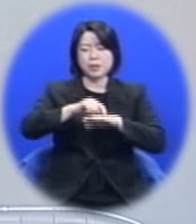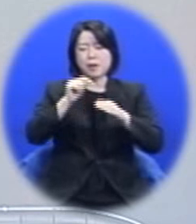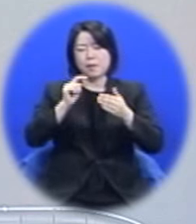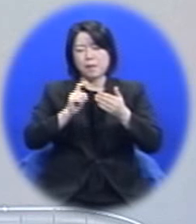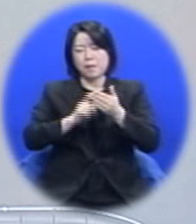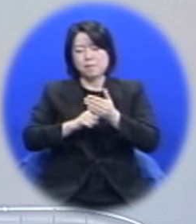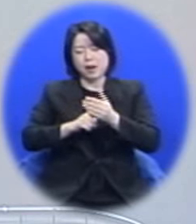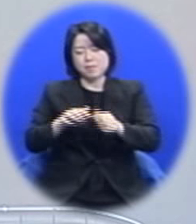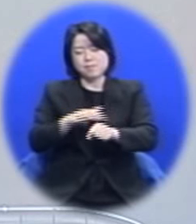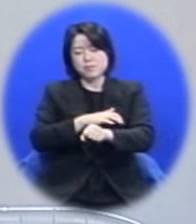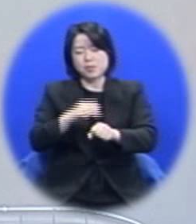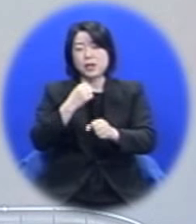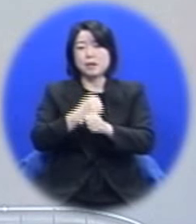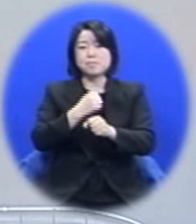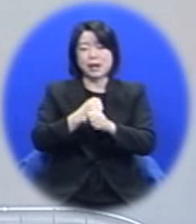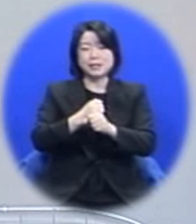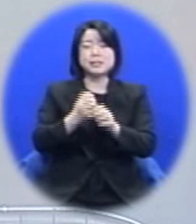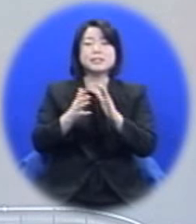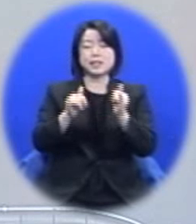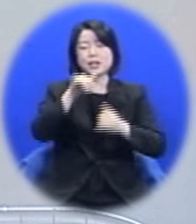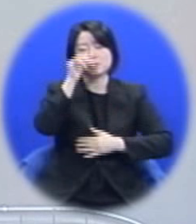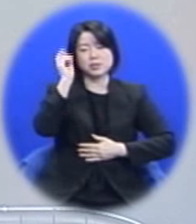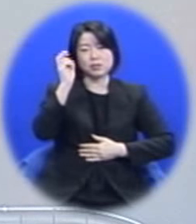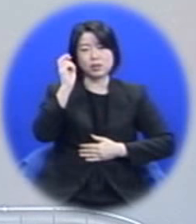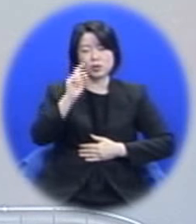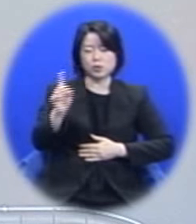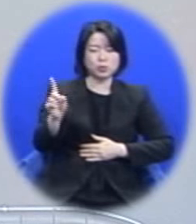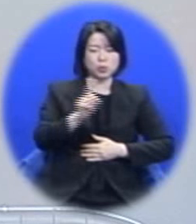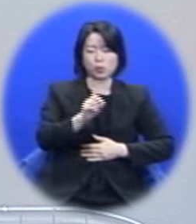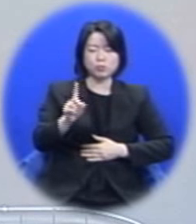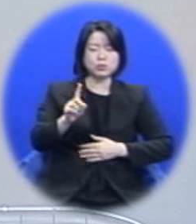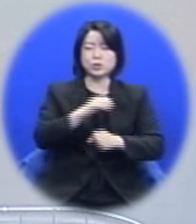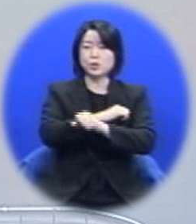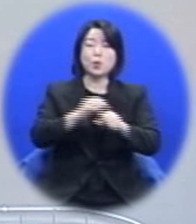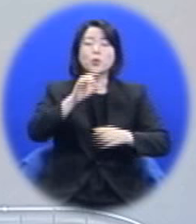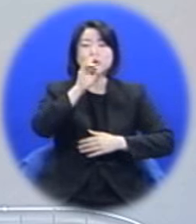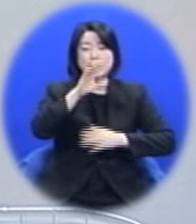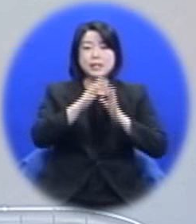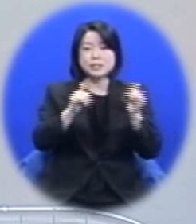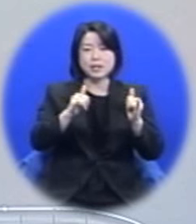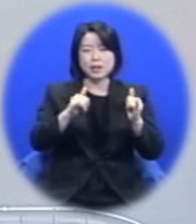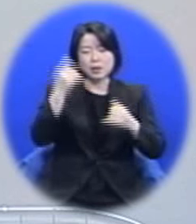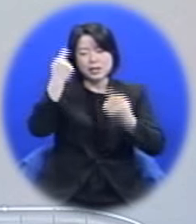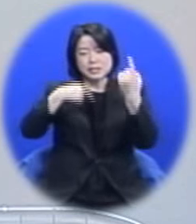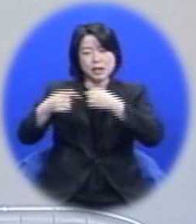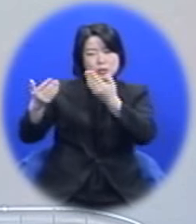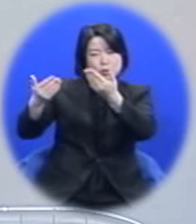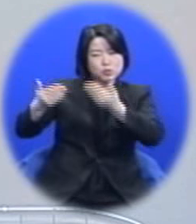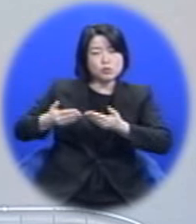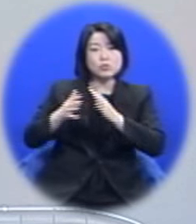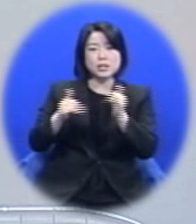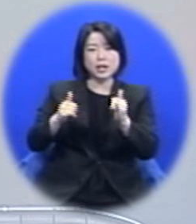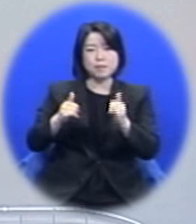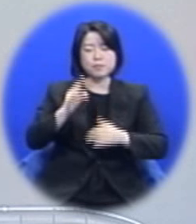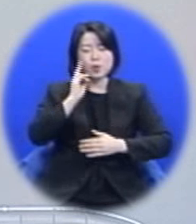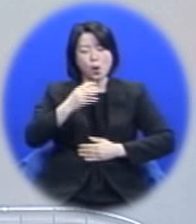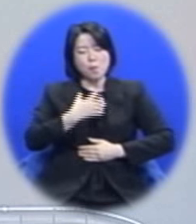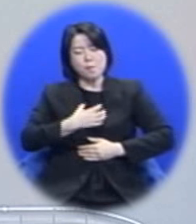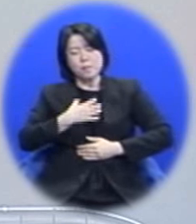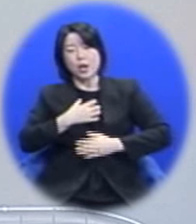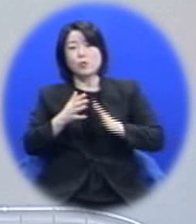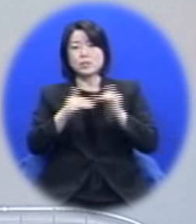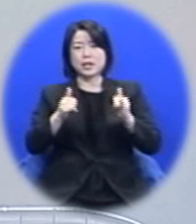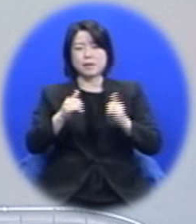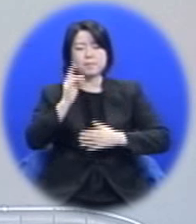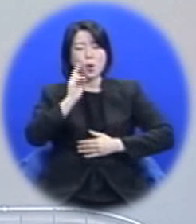있으실 겁니다. 도무지 용서가 안 되는 사람, 너무 상처를 받은 사람, 너무 괴로운 사람,